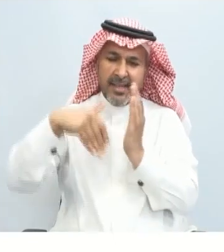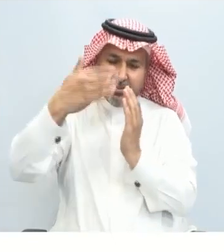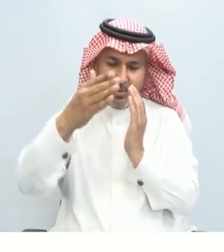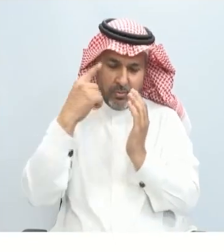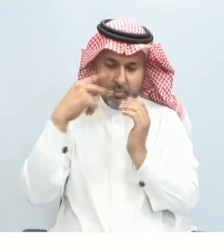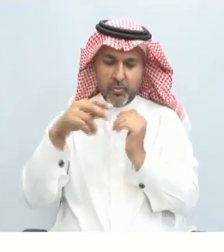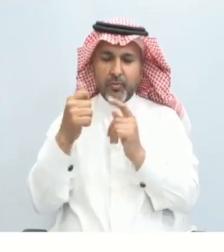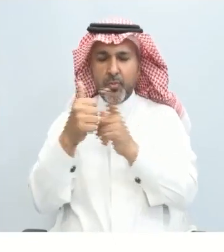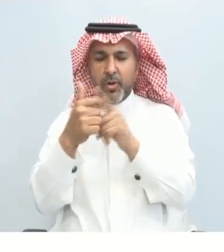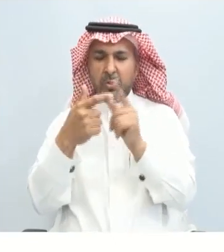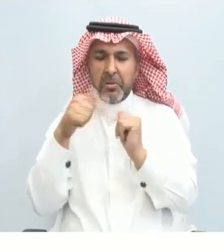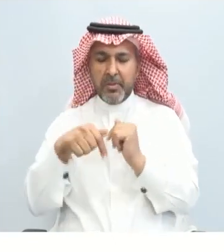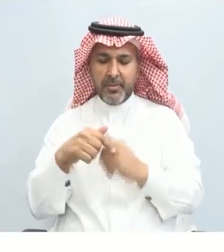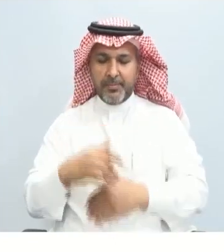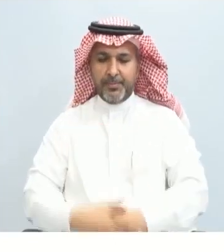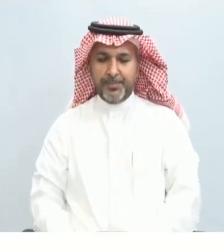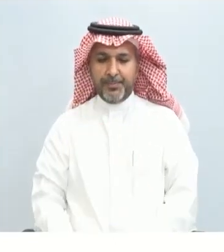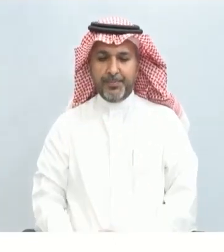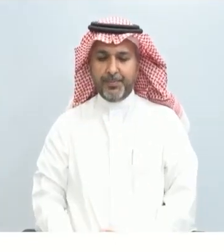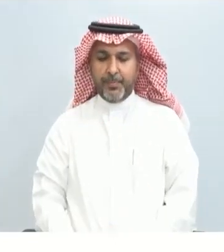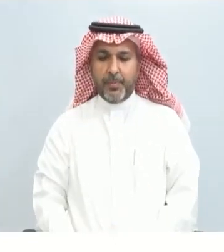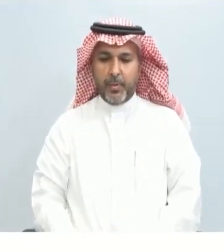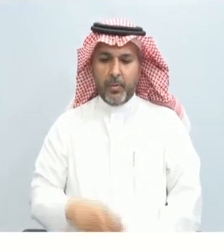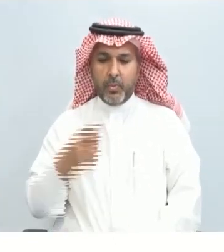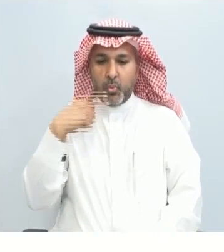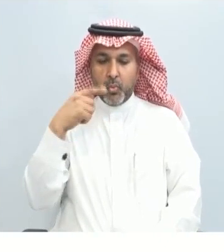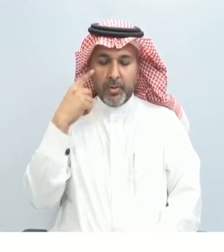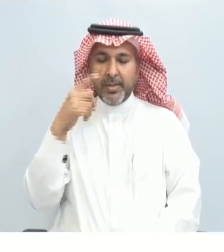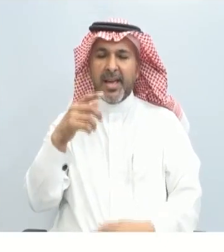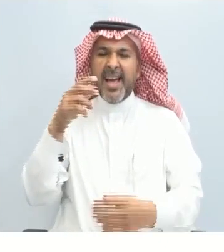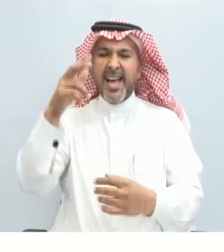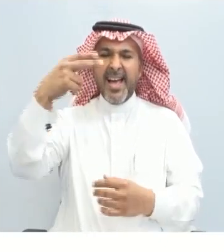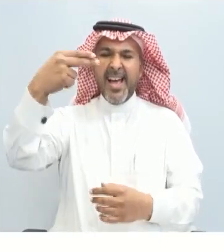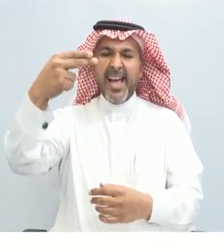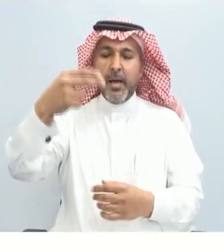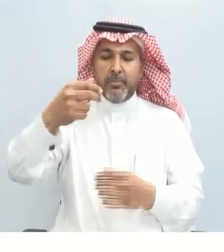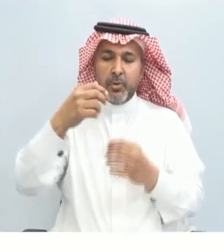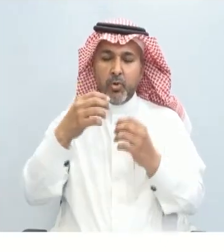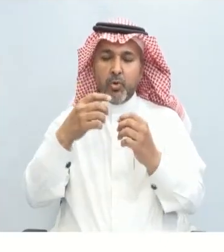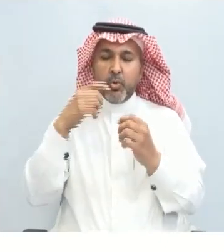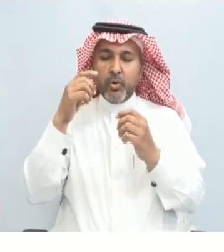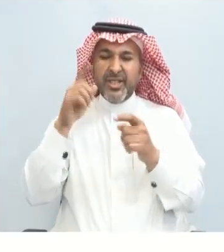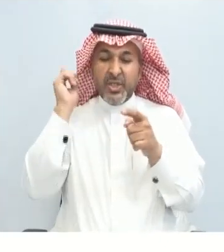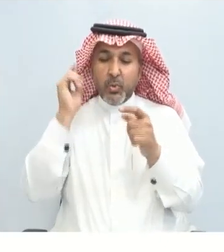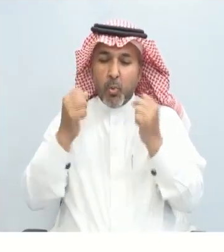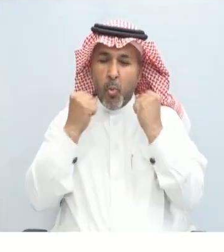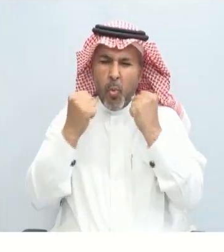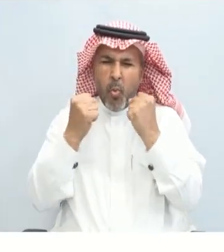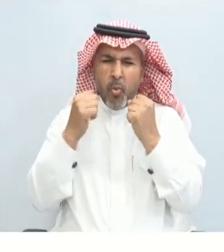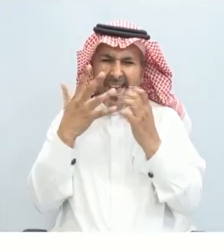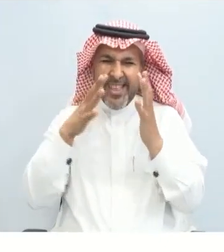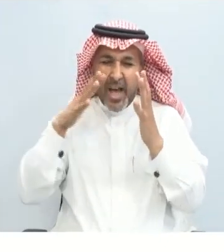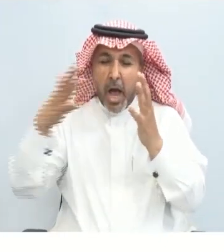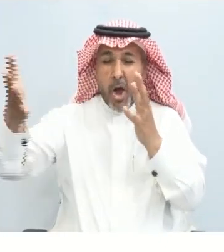الله نقرا معا فقره لماذا تقاس شده الاعاصير بمقياس يدعى فوجيتا ويرمز اليه بالرمز